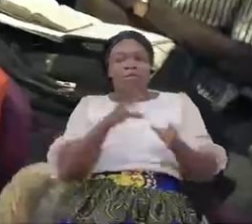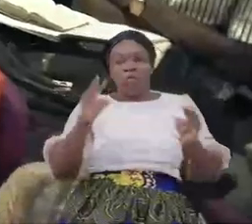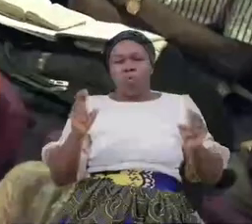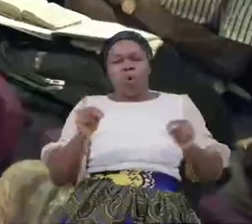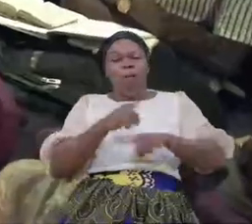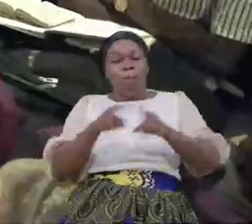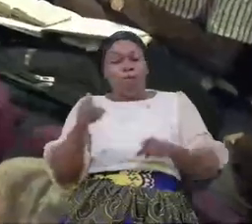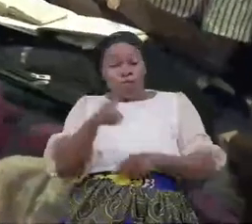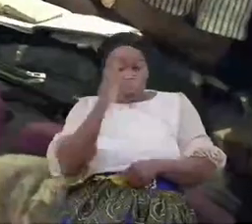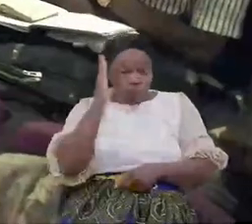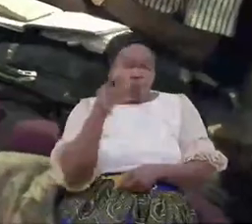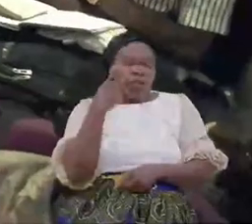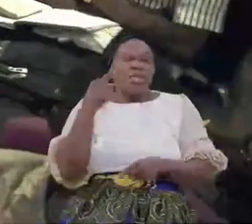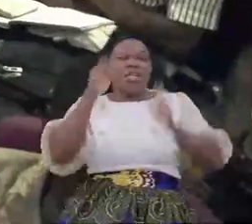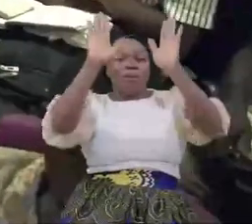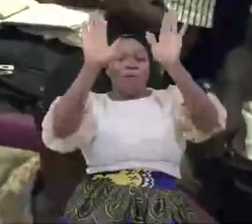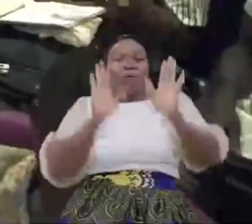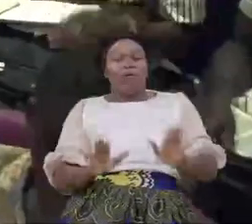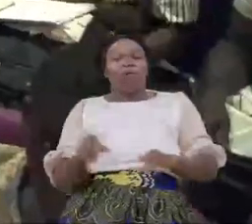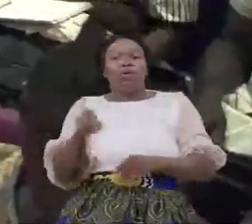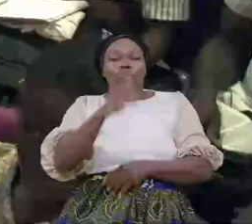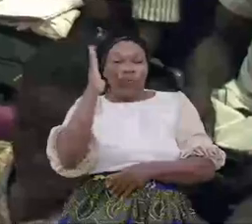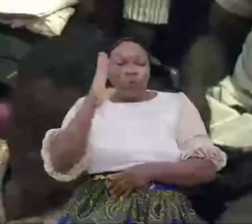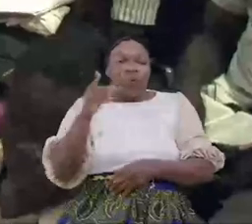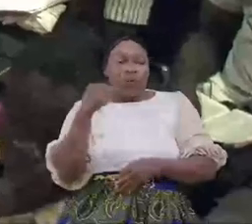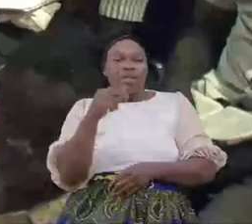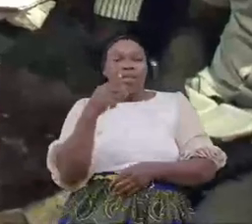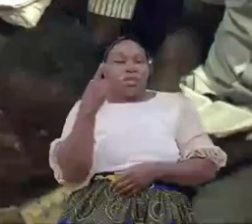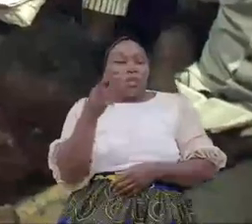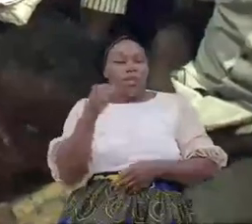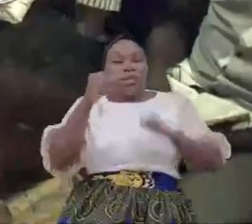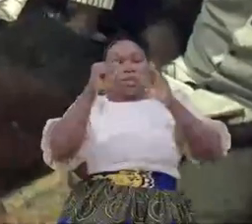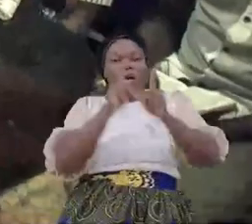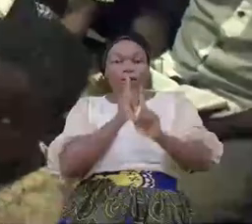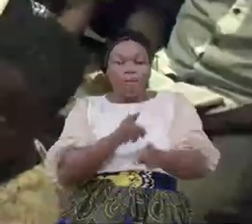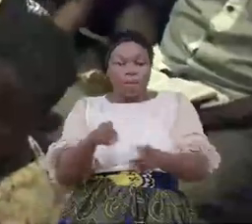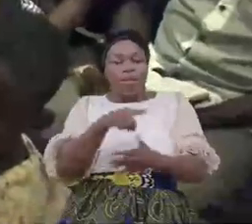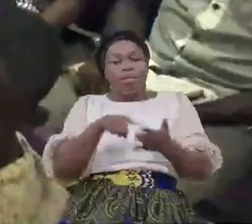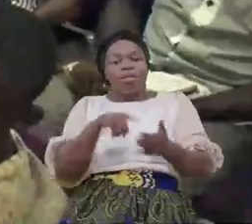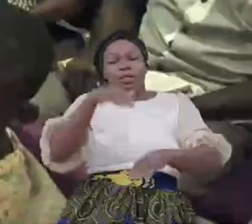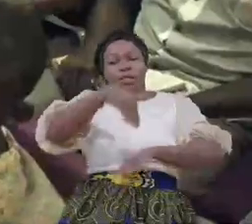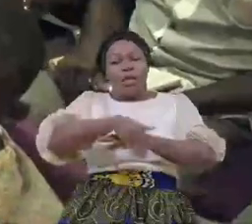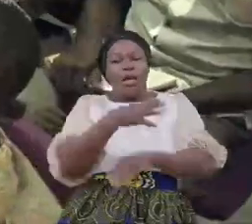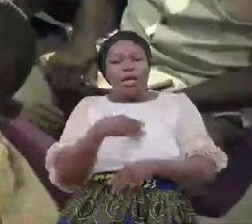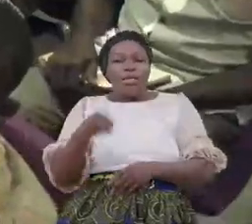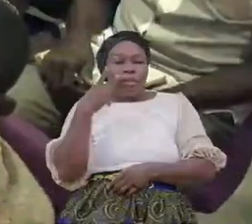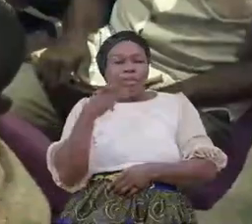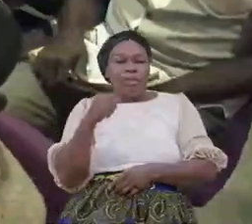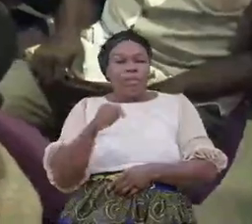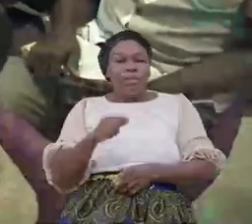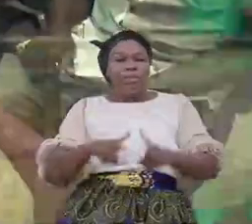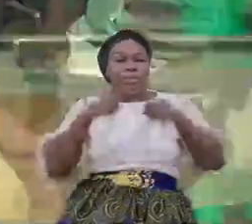Vous allez voir un miracle. Vous allez voir la réponse à la prière ce soir. Vous allez voir la